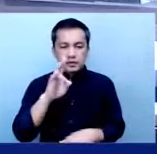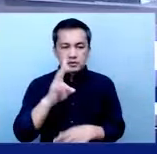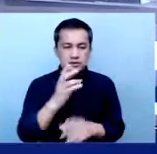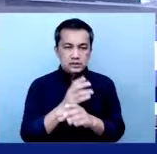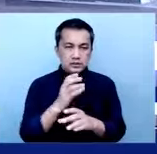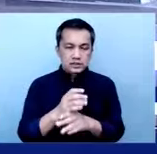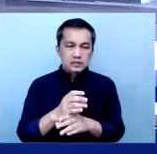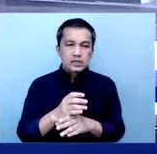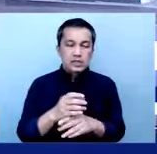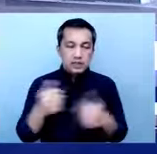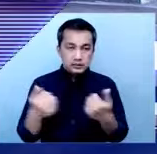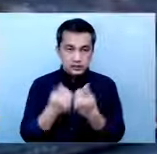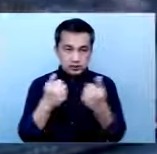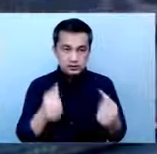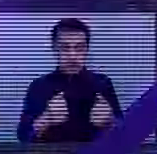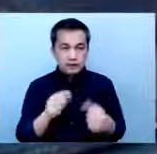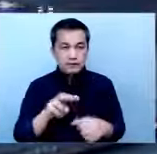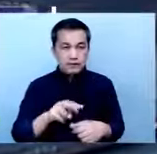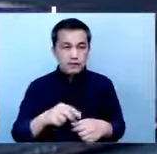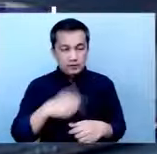frontline balitang yan si Brian Basa.